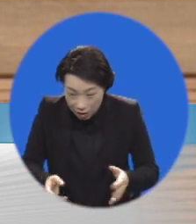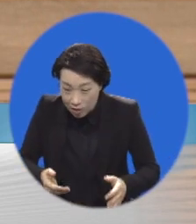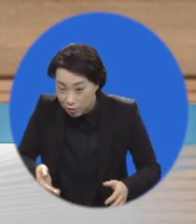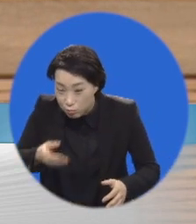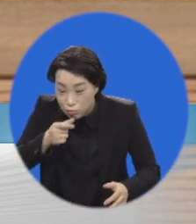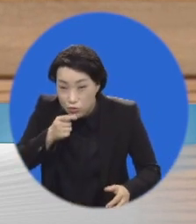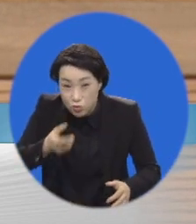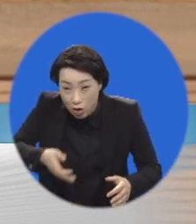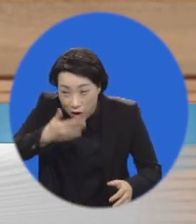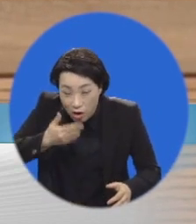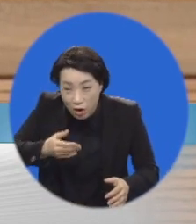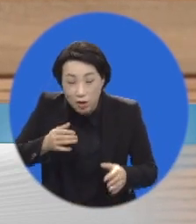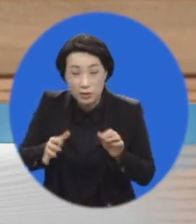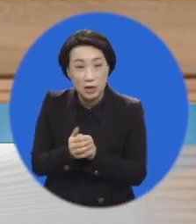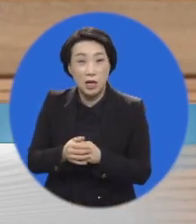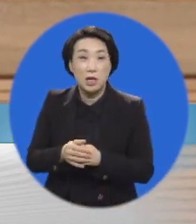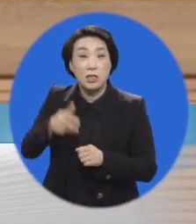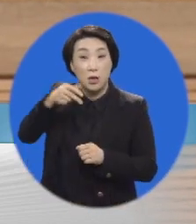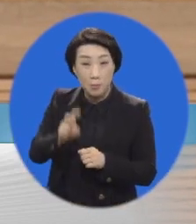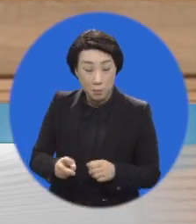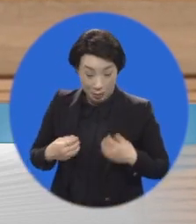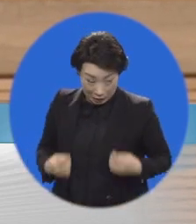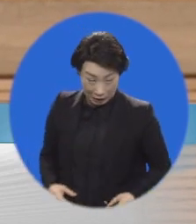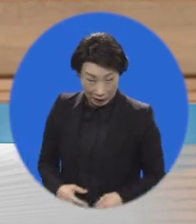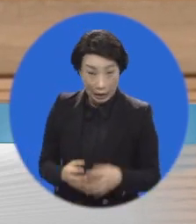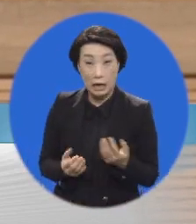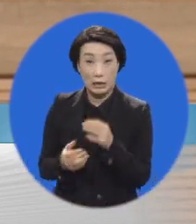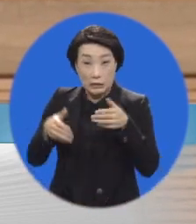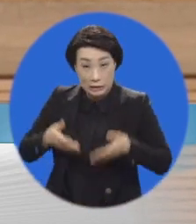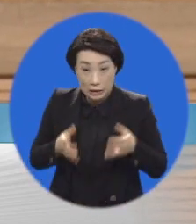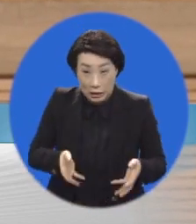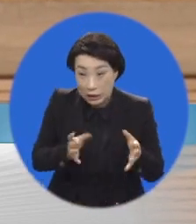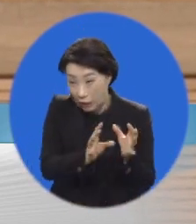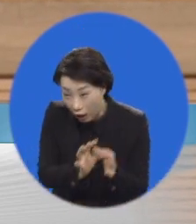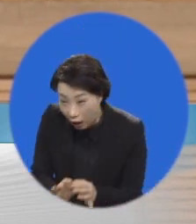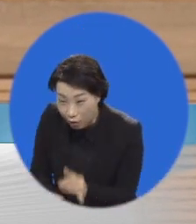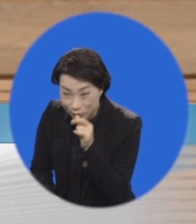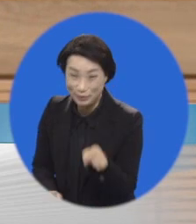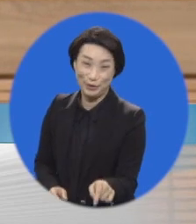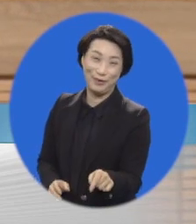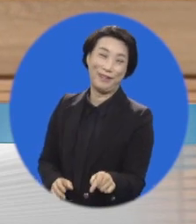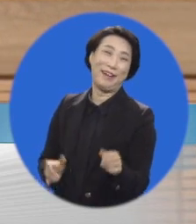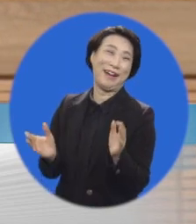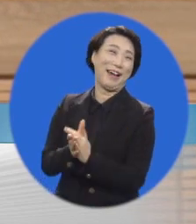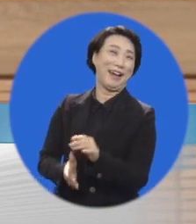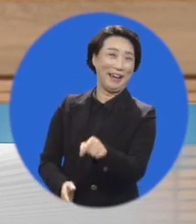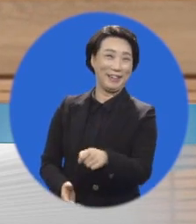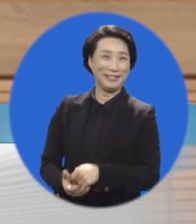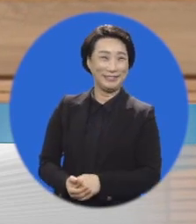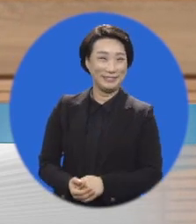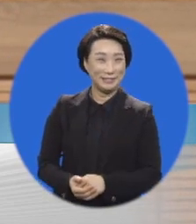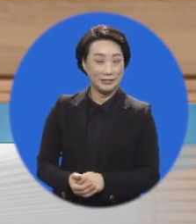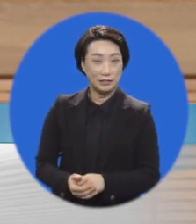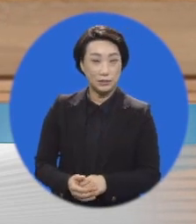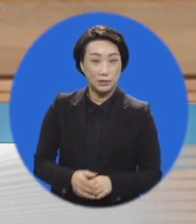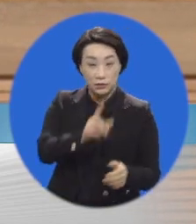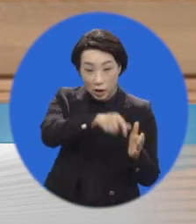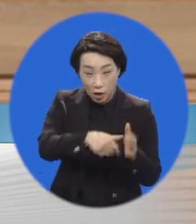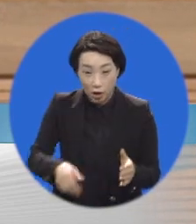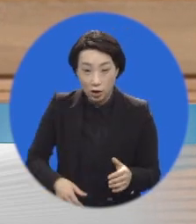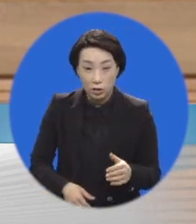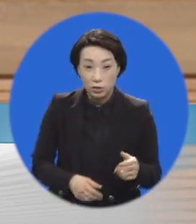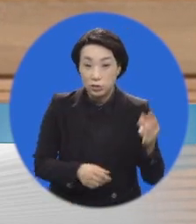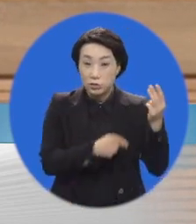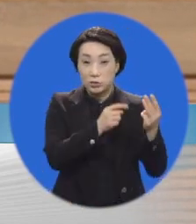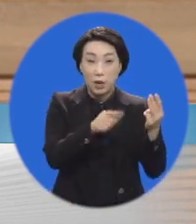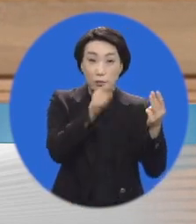전백이 그래서 계속 전백이를 생산하는 거예요. 계속 전백이를 생산해. 그래서 나중에 외삼촌이 와보니까 이게